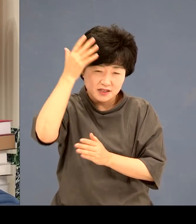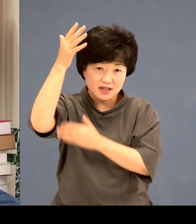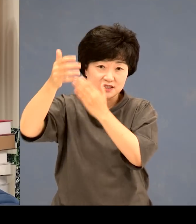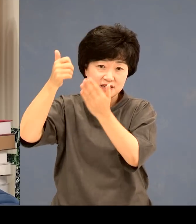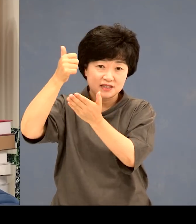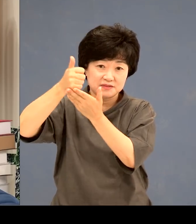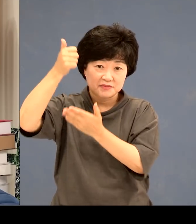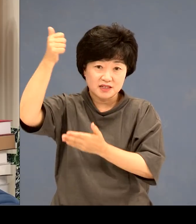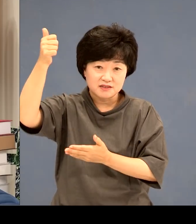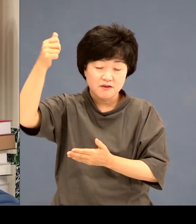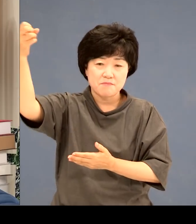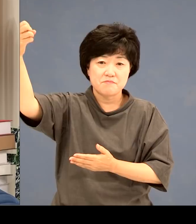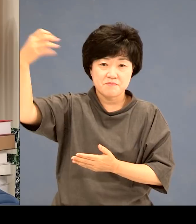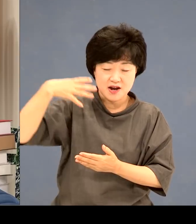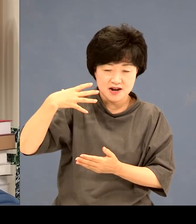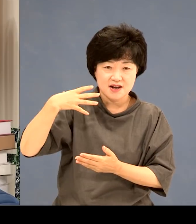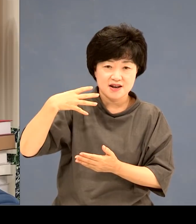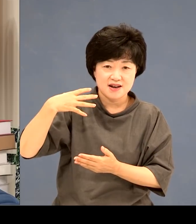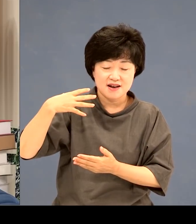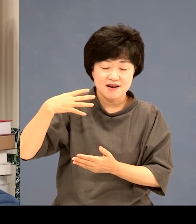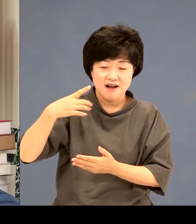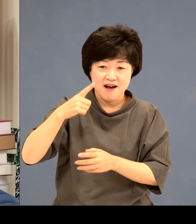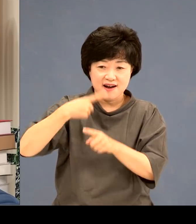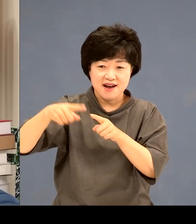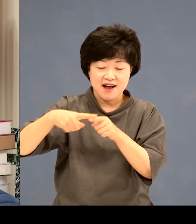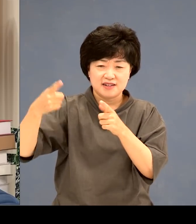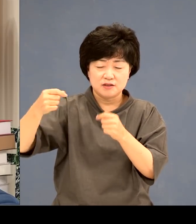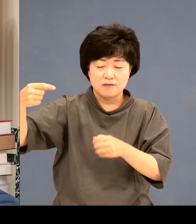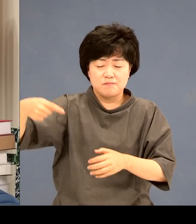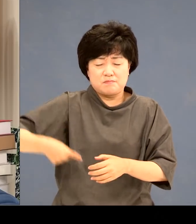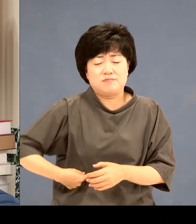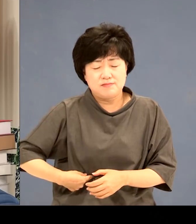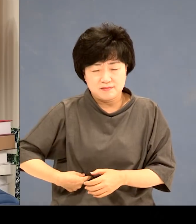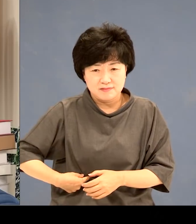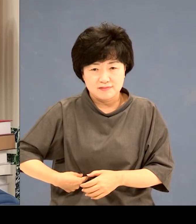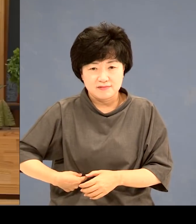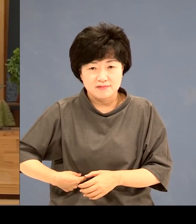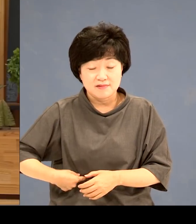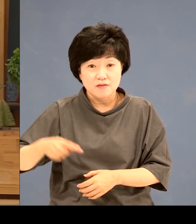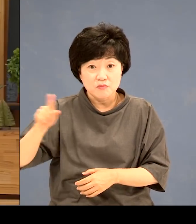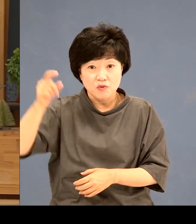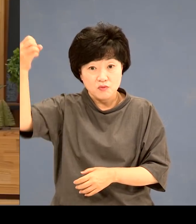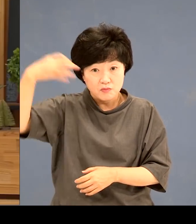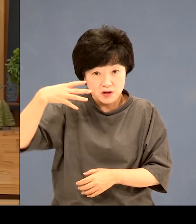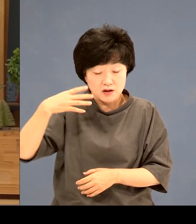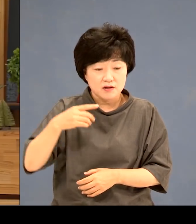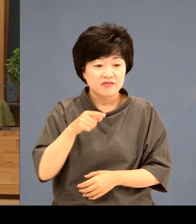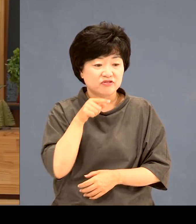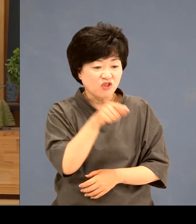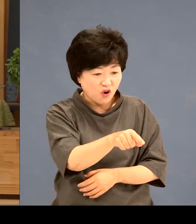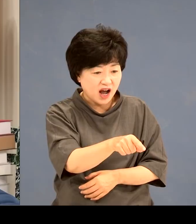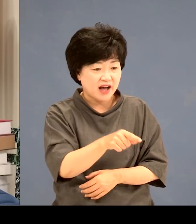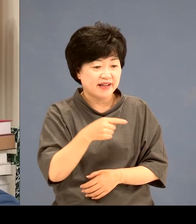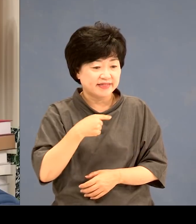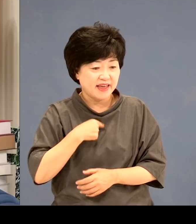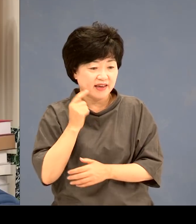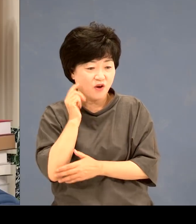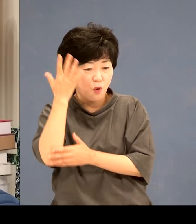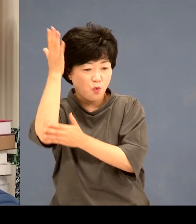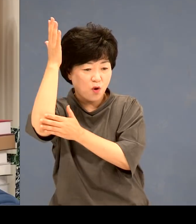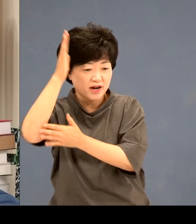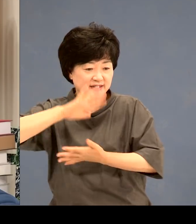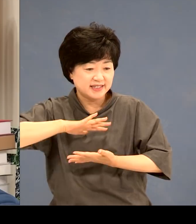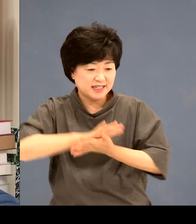이제 그냥 이렇게 한두 마디 했죠. 네. 뭐 그냥 습관적으로 그냥 이렇게 했는데 갑자기